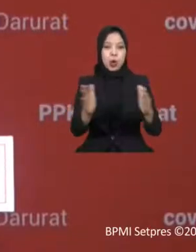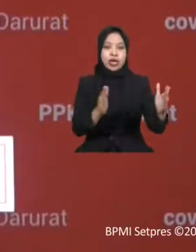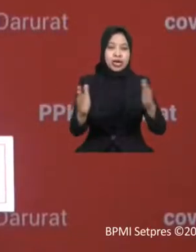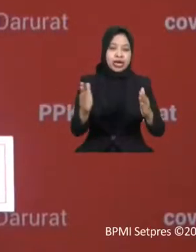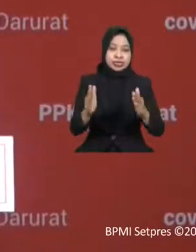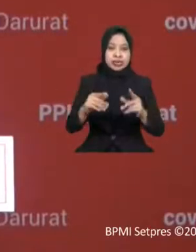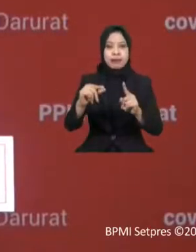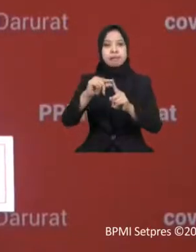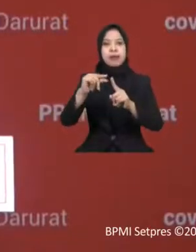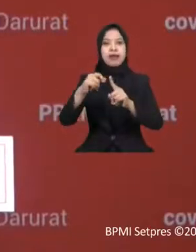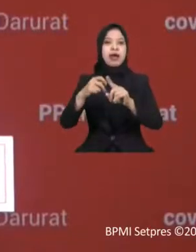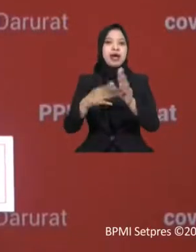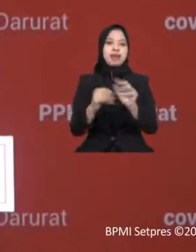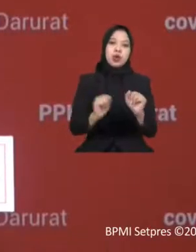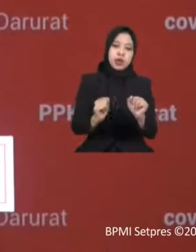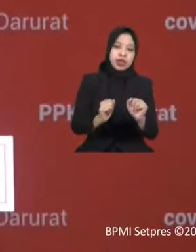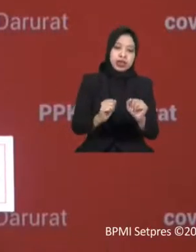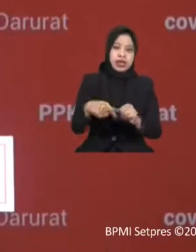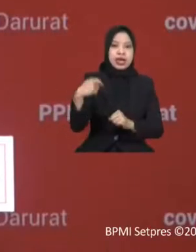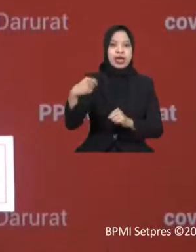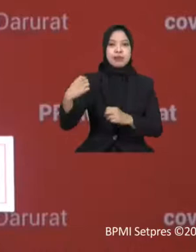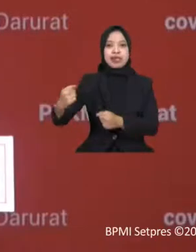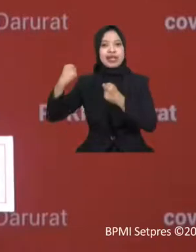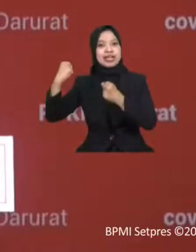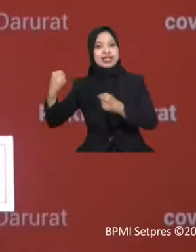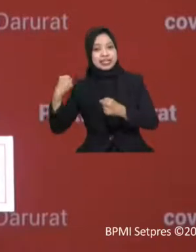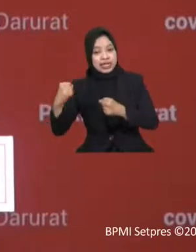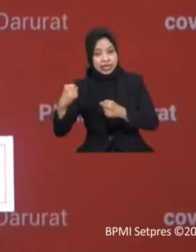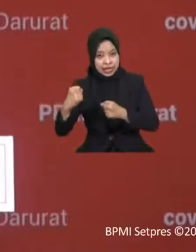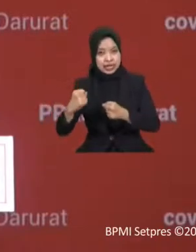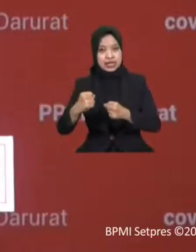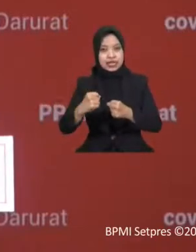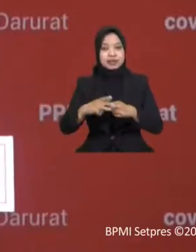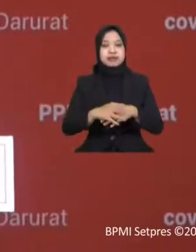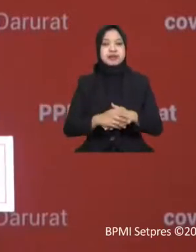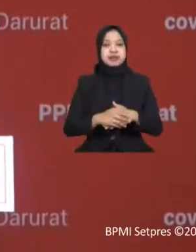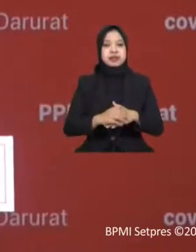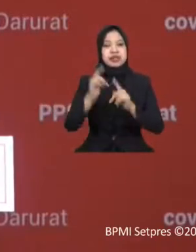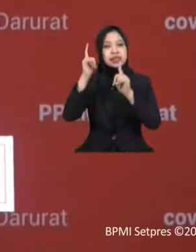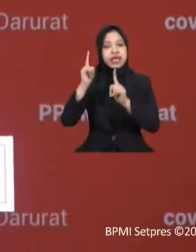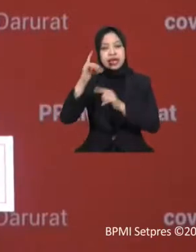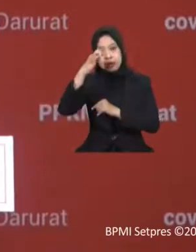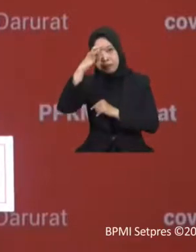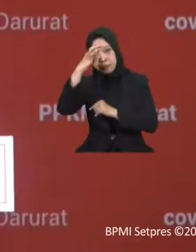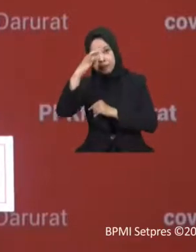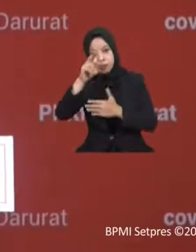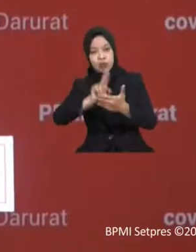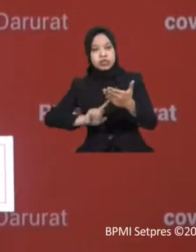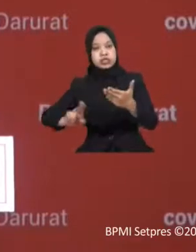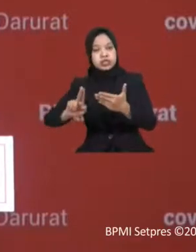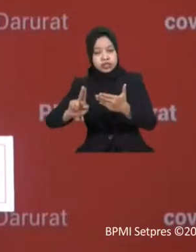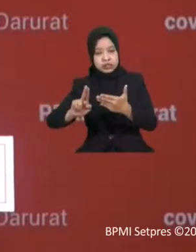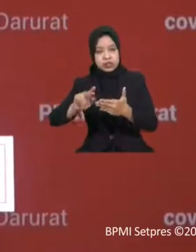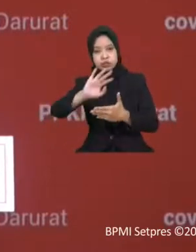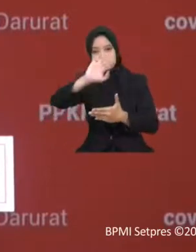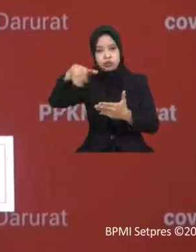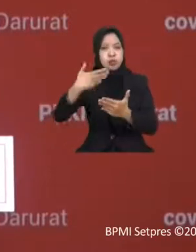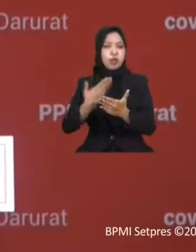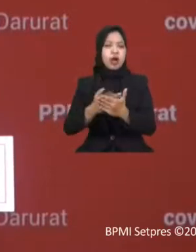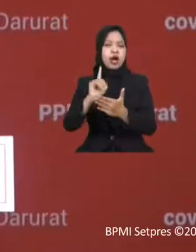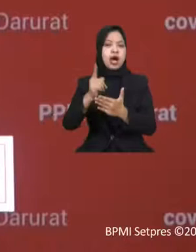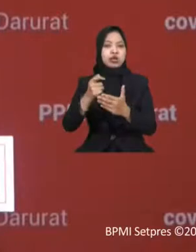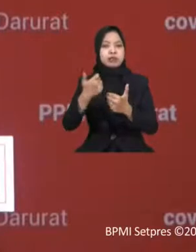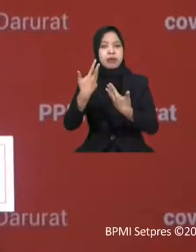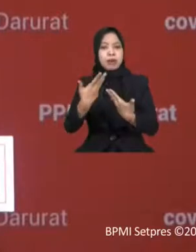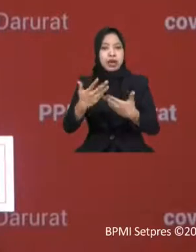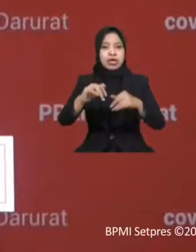ppkm darurat antara Kementerian Kesehatan kapuskes TNI dan kapusdokkes Polri untuk